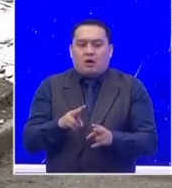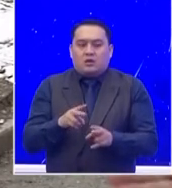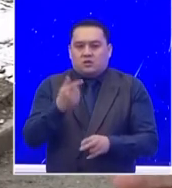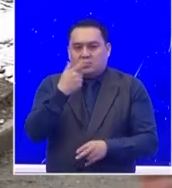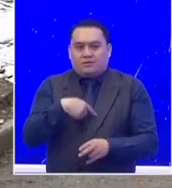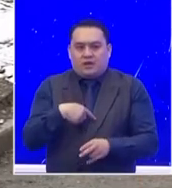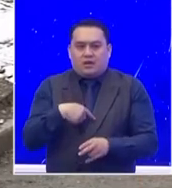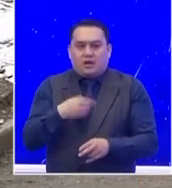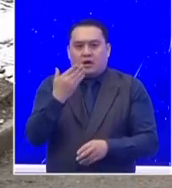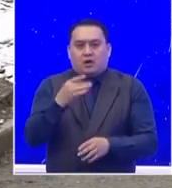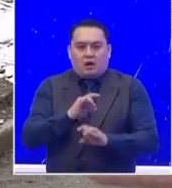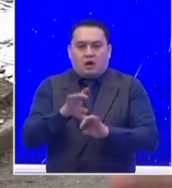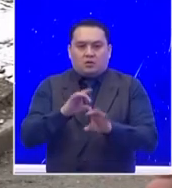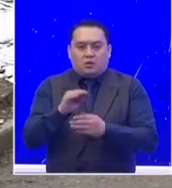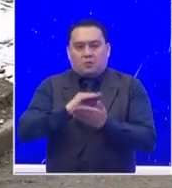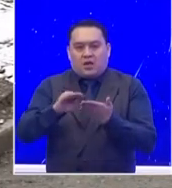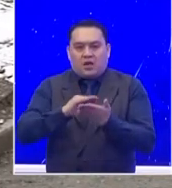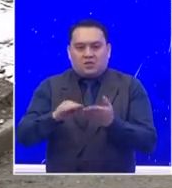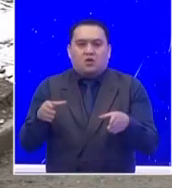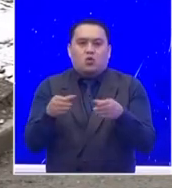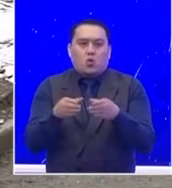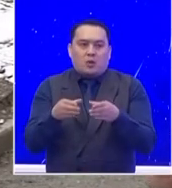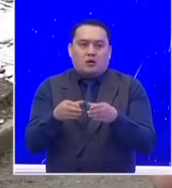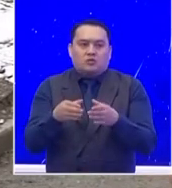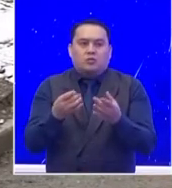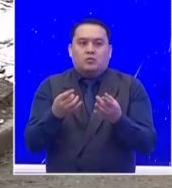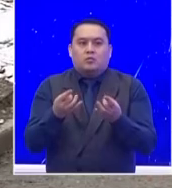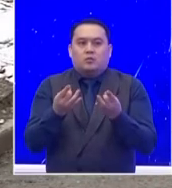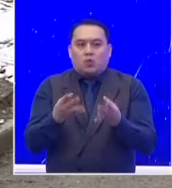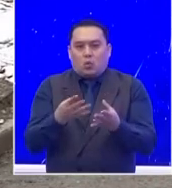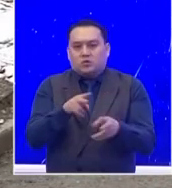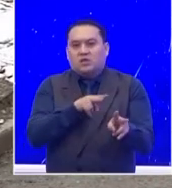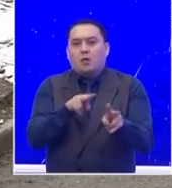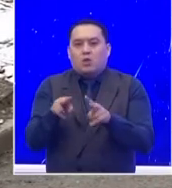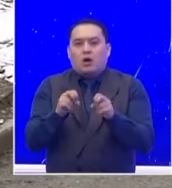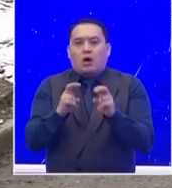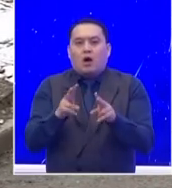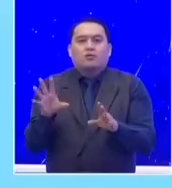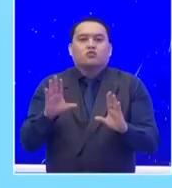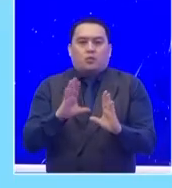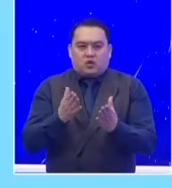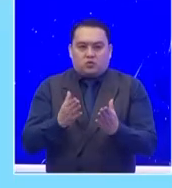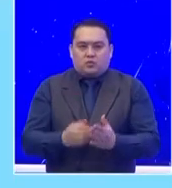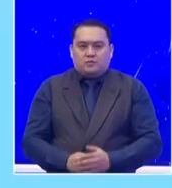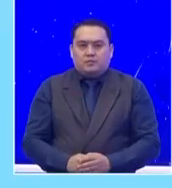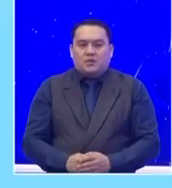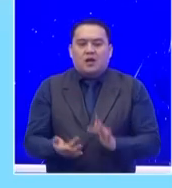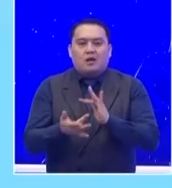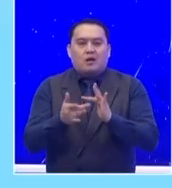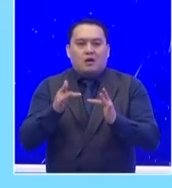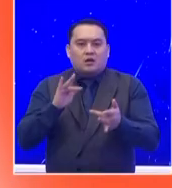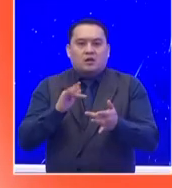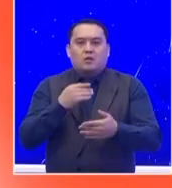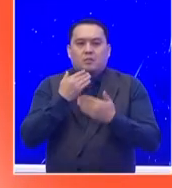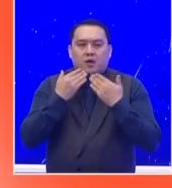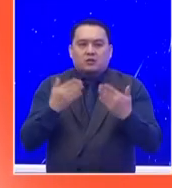свои комментарии писать в этой группе, а всего лишь наблюдал, как это все происходит. В социальных сетях в последнее